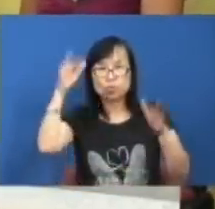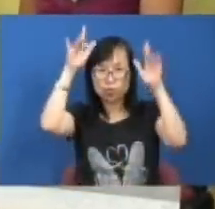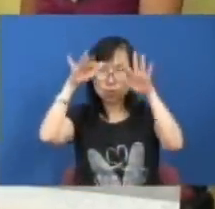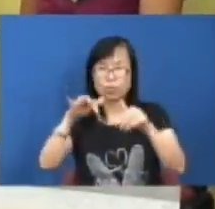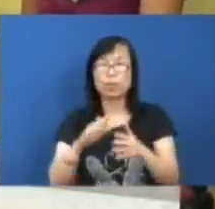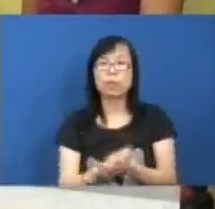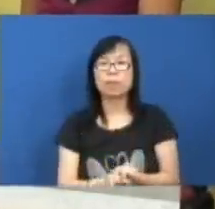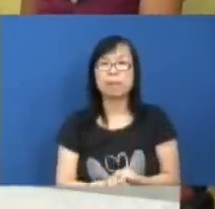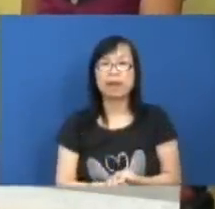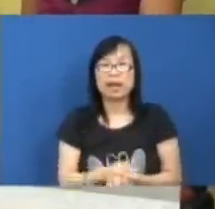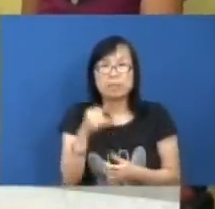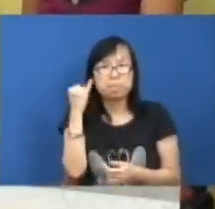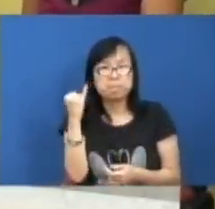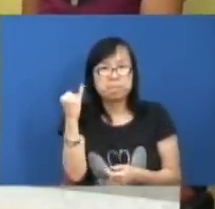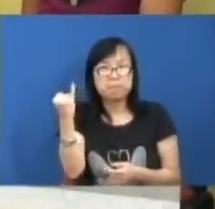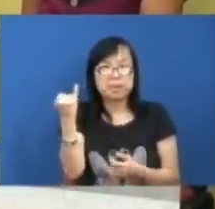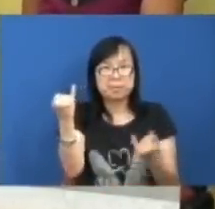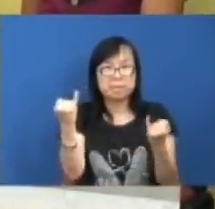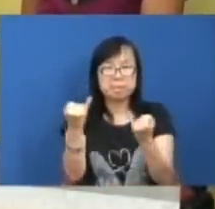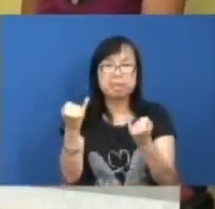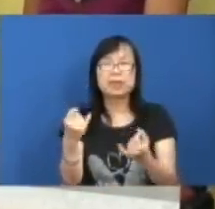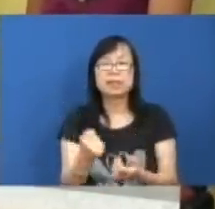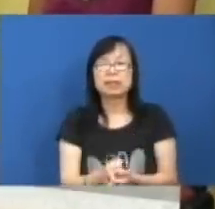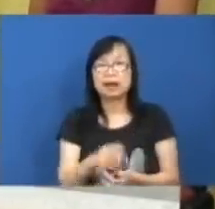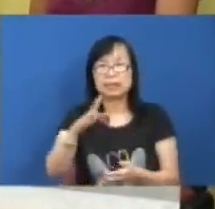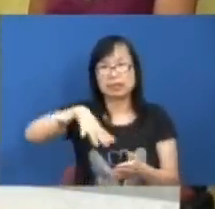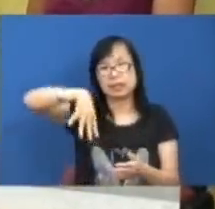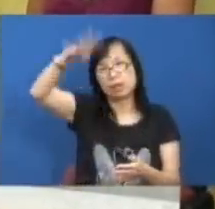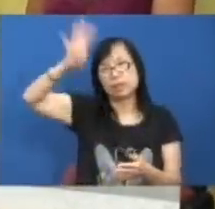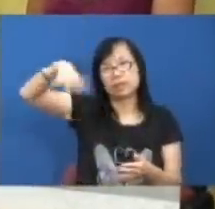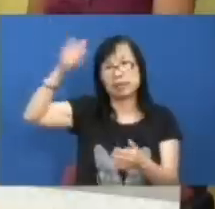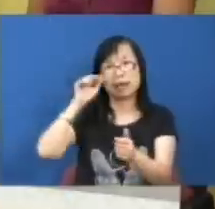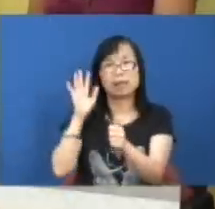哋一個大敵嚟嘅，因為喺我哋設計油漆方面都包含咗